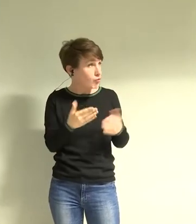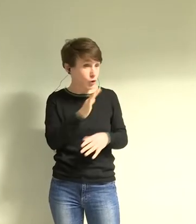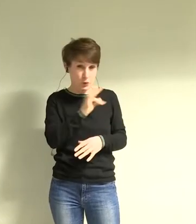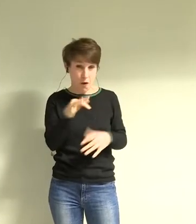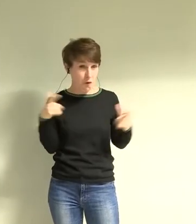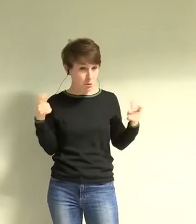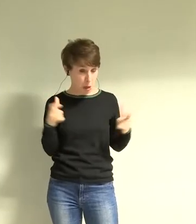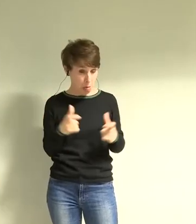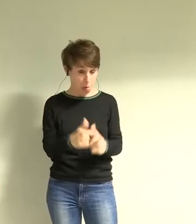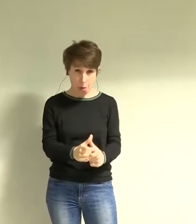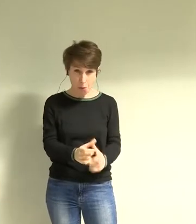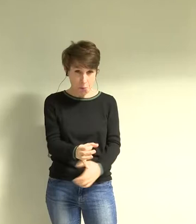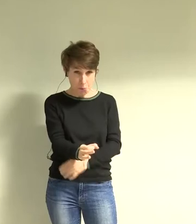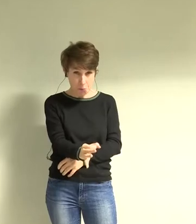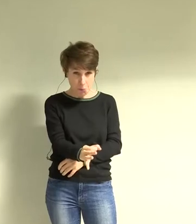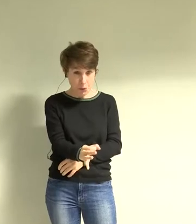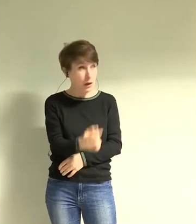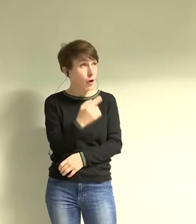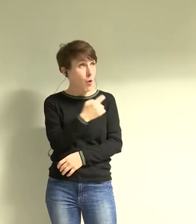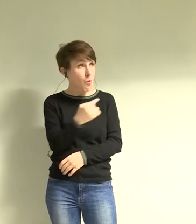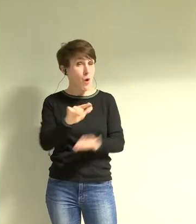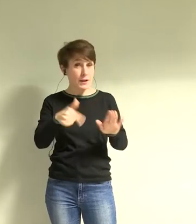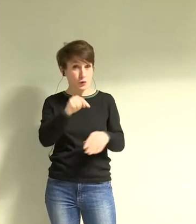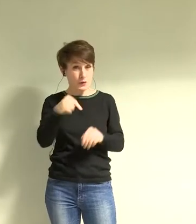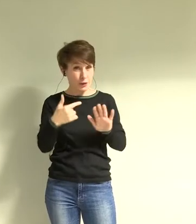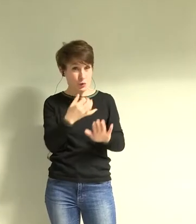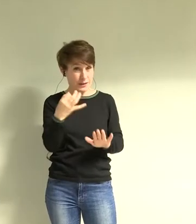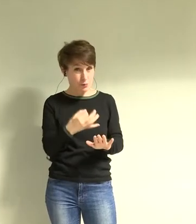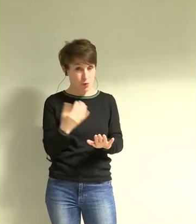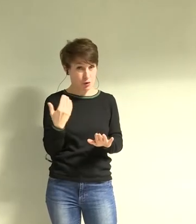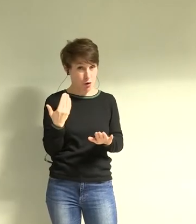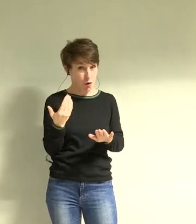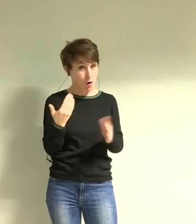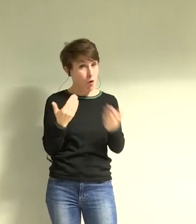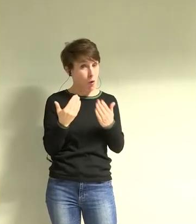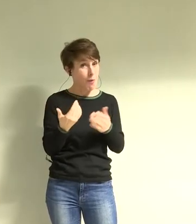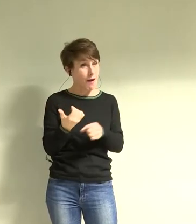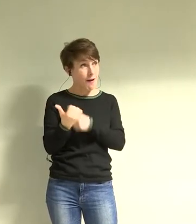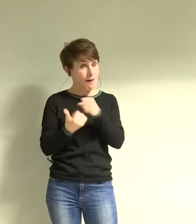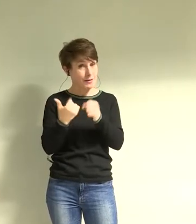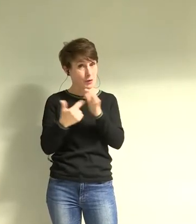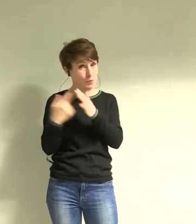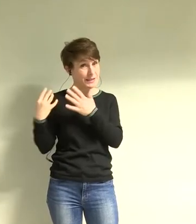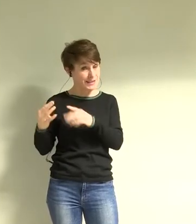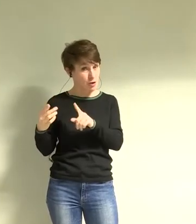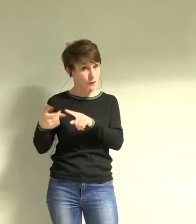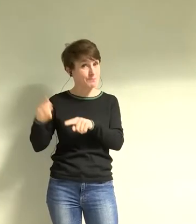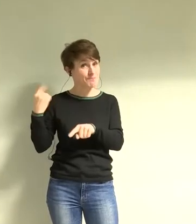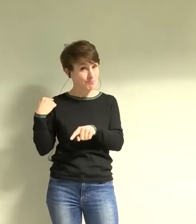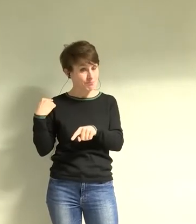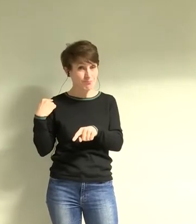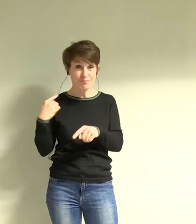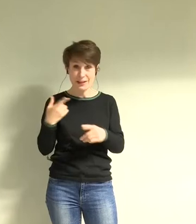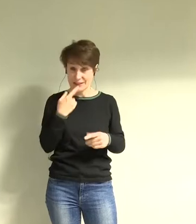1950 en baisse de 12,7 pour cent encore par rapport à 2010 9 et 7 aujourd'hui 2